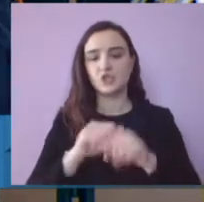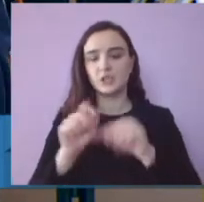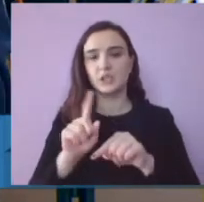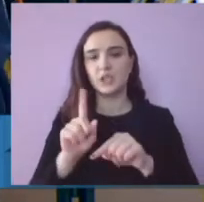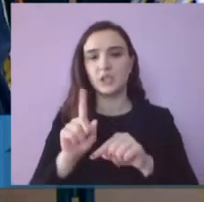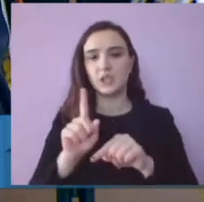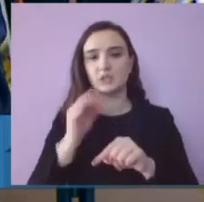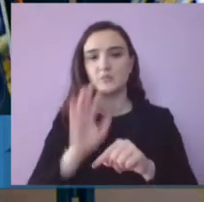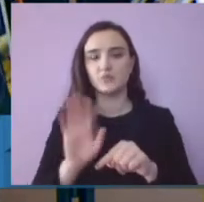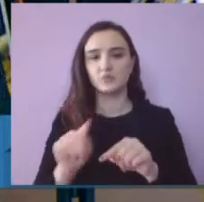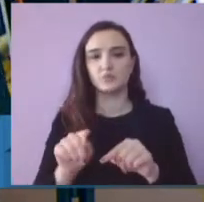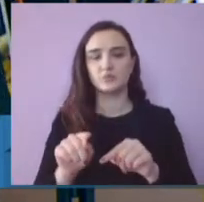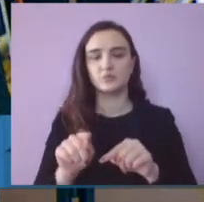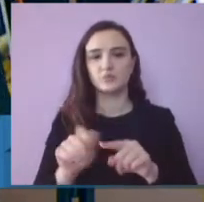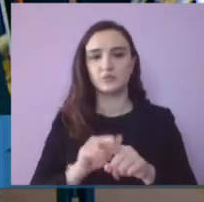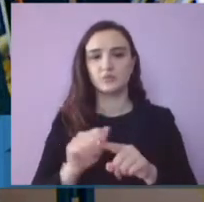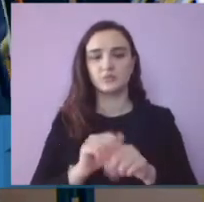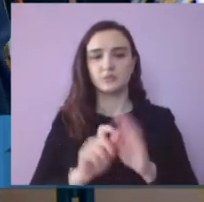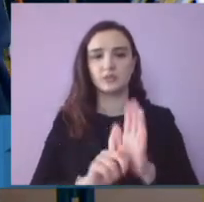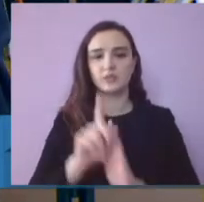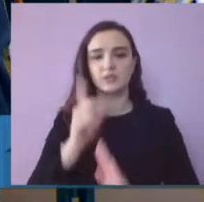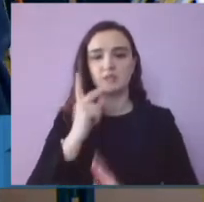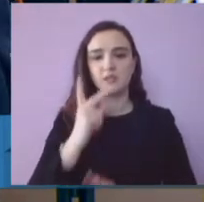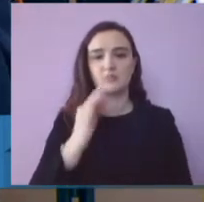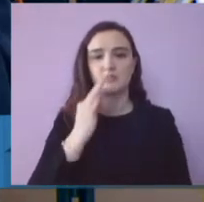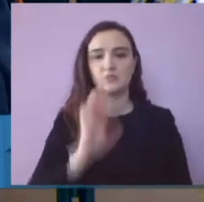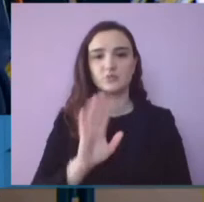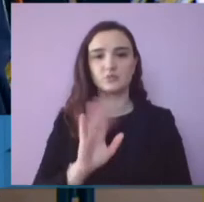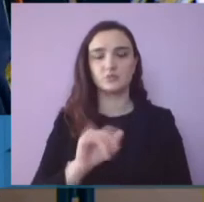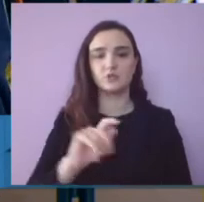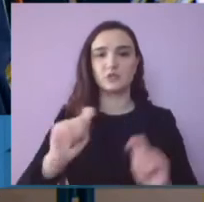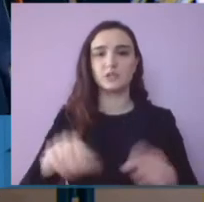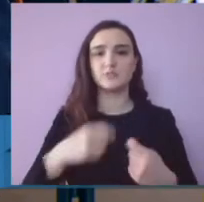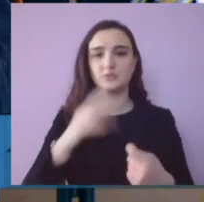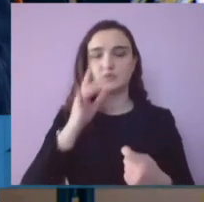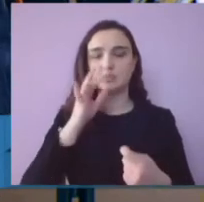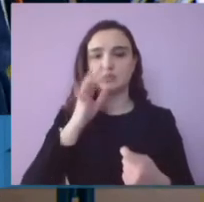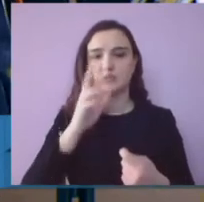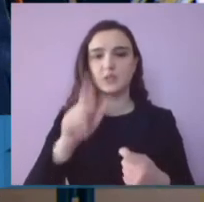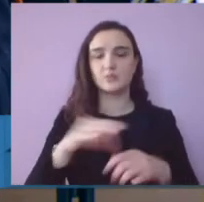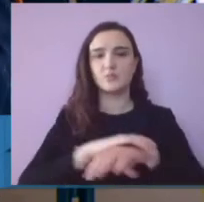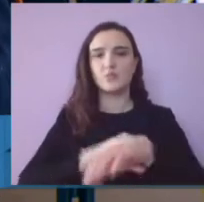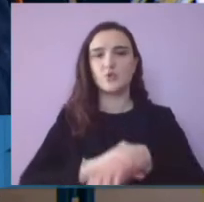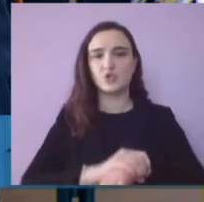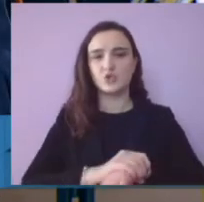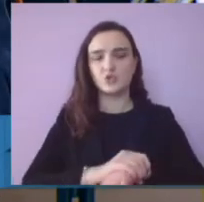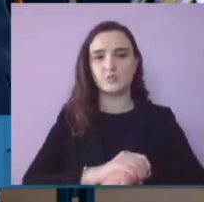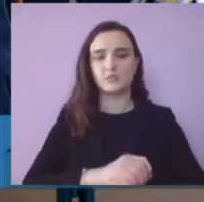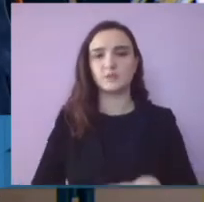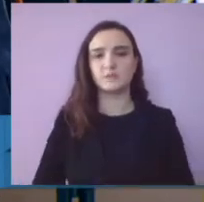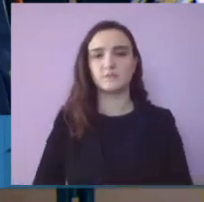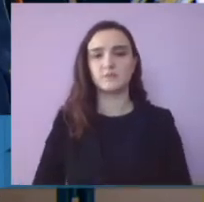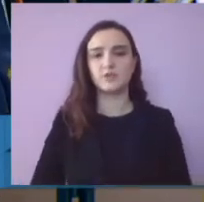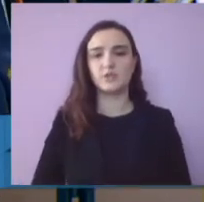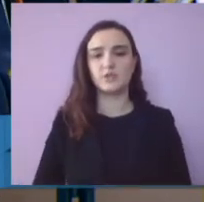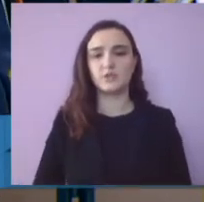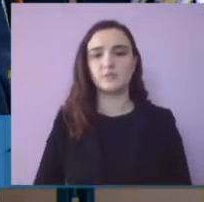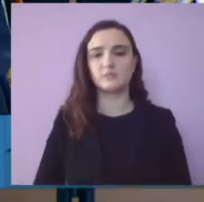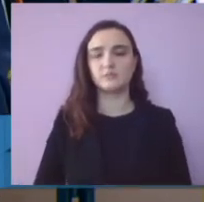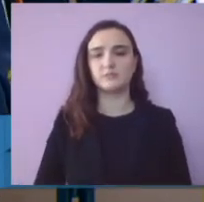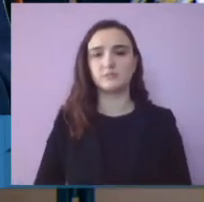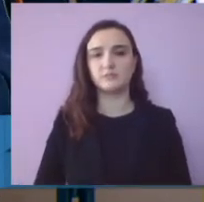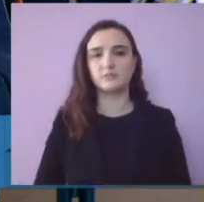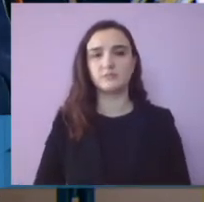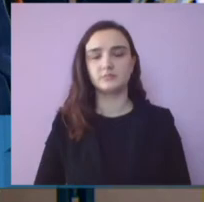იდიოსინკრაზია რომელიც თავიდანვე დააფიქსირა ბავშვმა ან ჩაცმის ფენომენზე ან მოეჭი ძალიან მკვეთრად